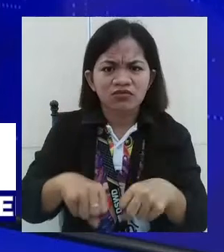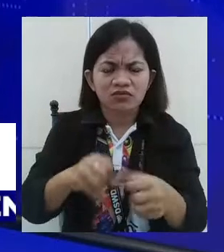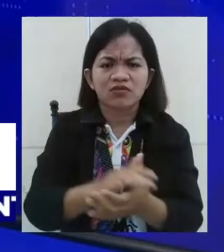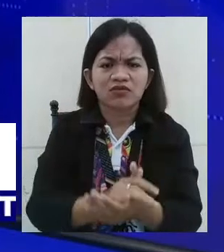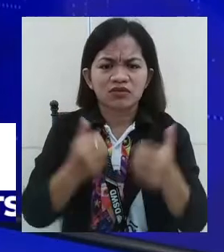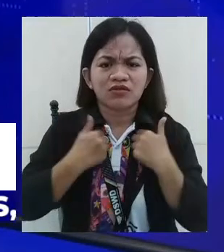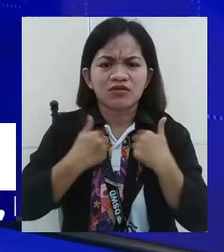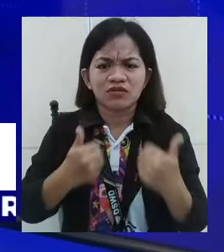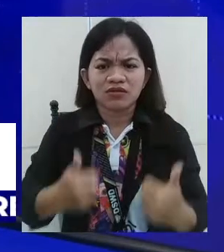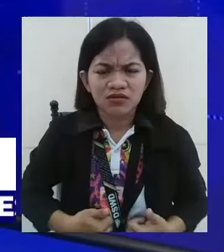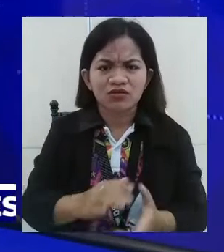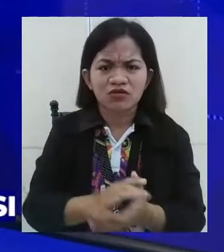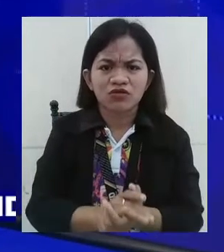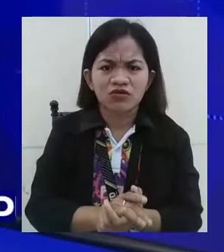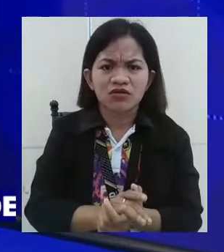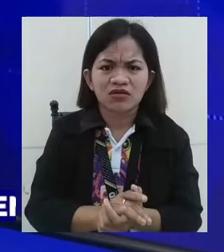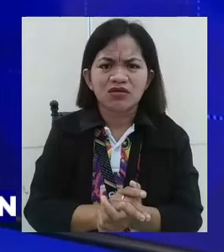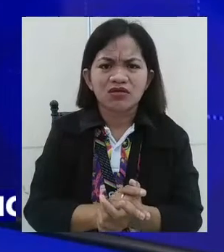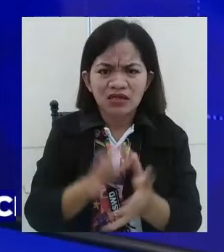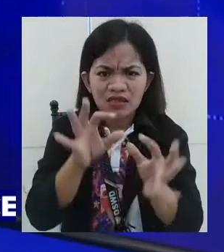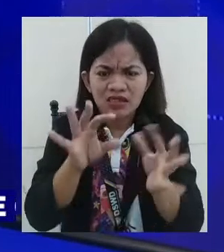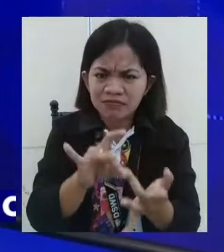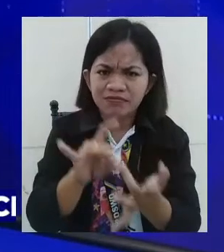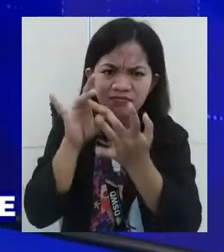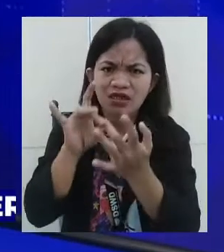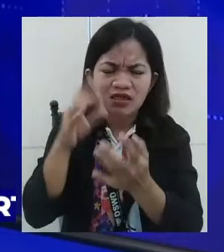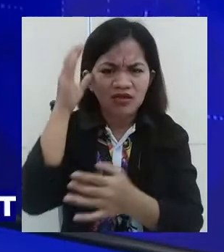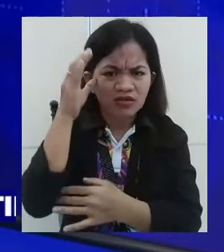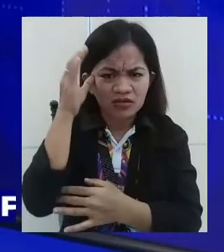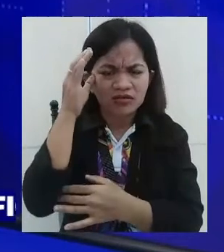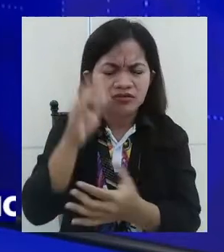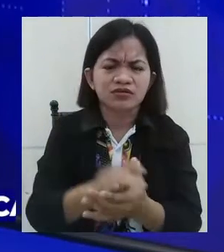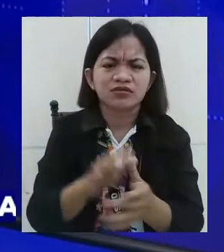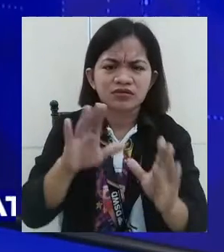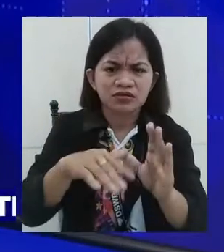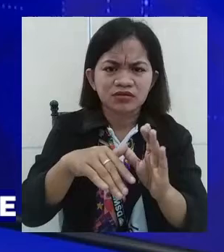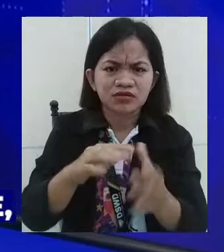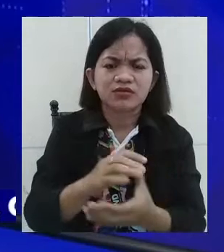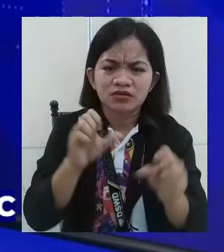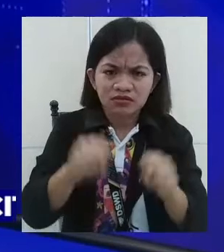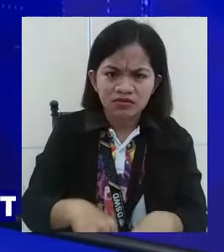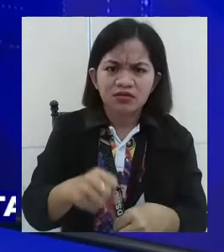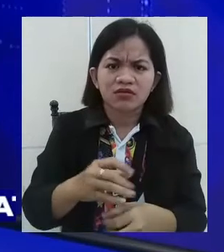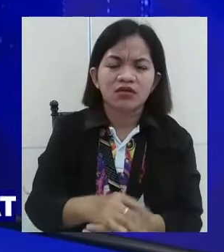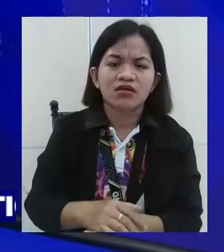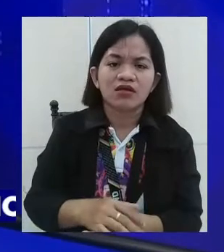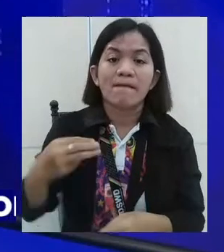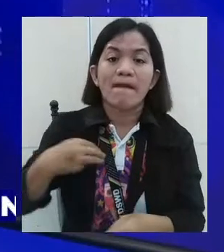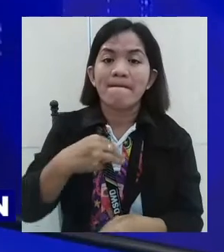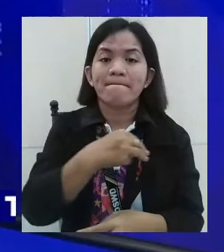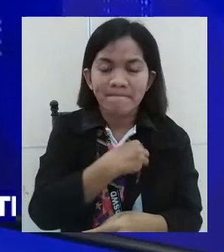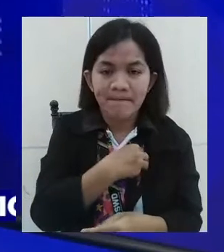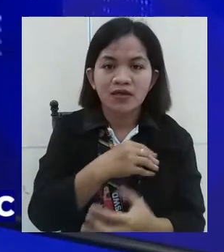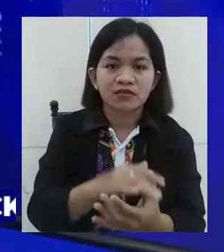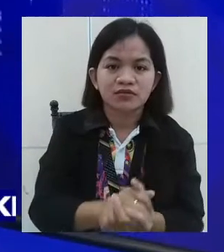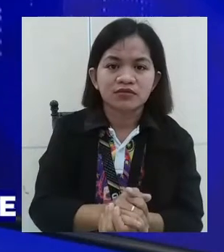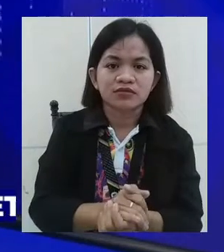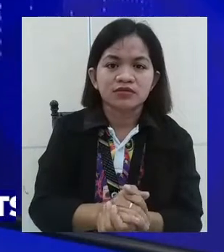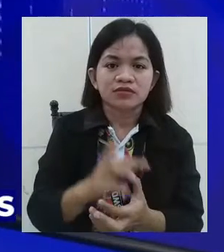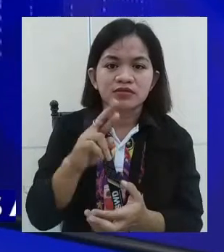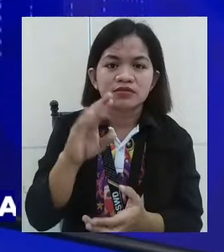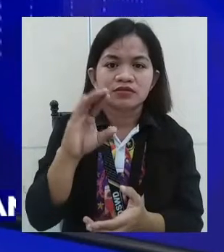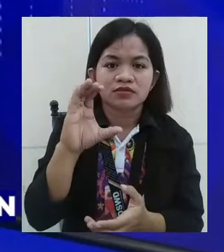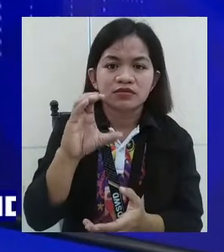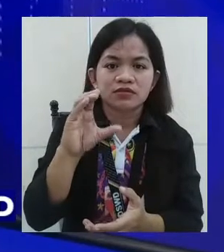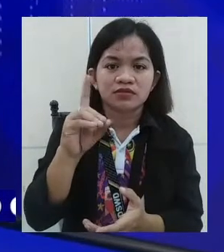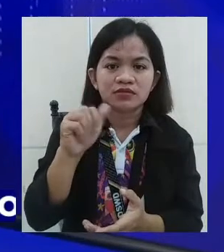specific concern ng may kapansanan. At tutugunan naman yon ng miyembro nila, yung RCDA member agency, dun na sa baba, halimbawa